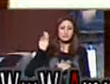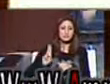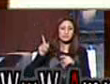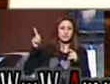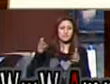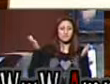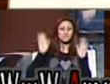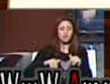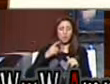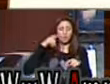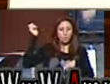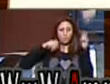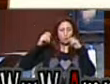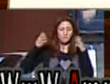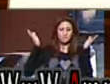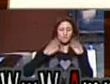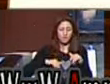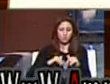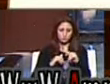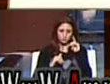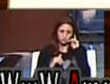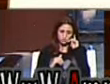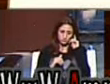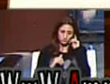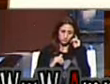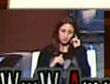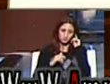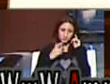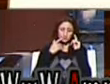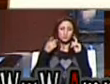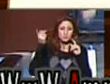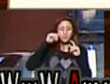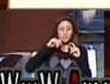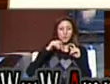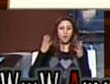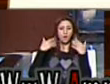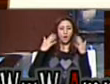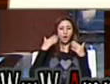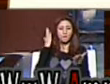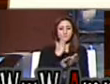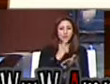يؤدي للسيول. هنقول في سطوع للشمس وقت الظهيره غدا ولكن الهواء